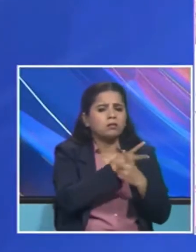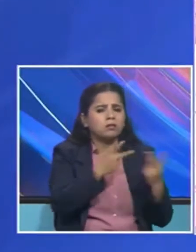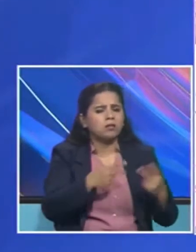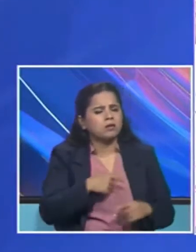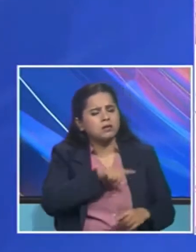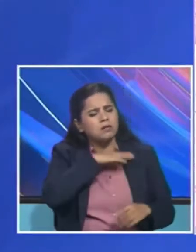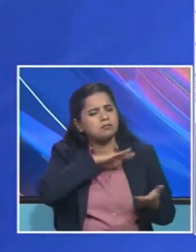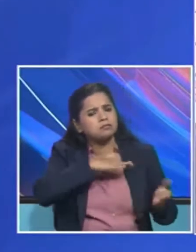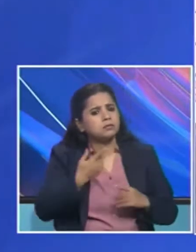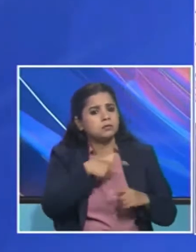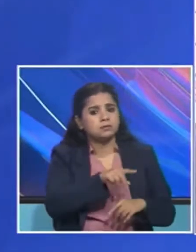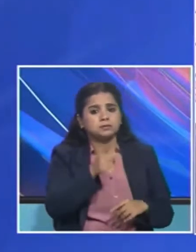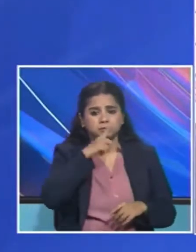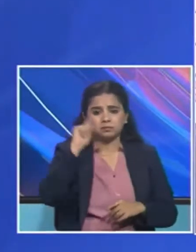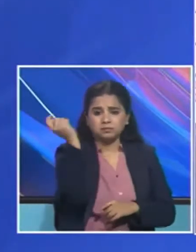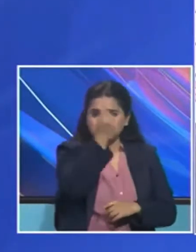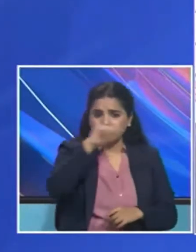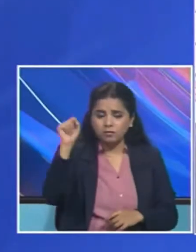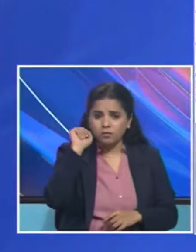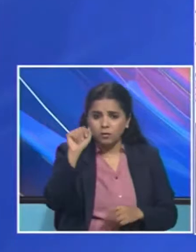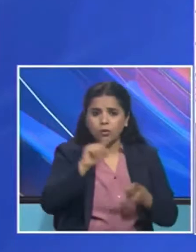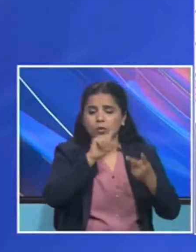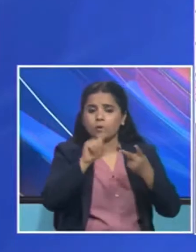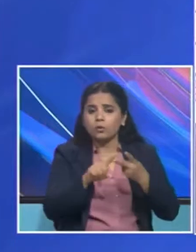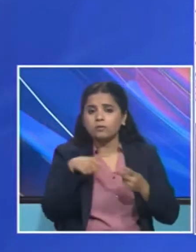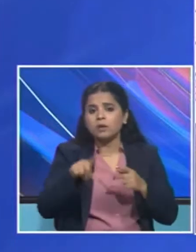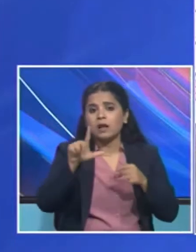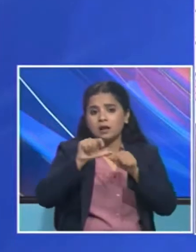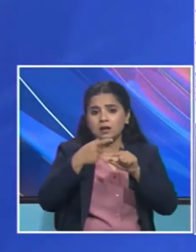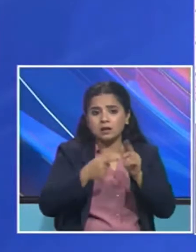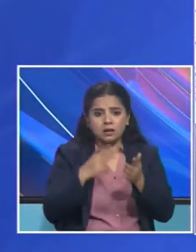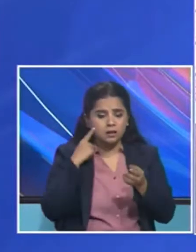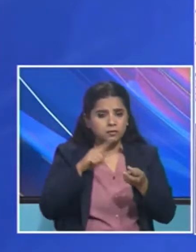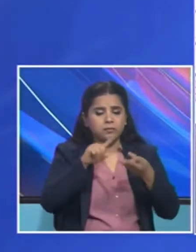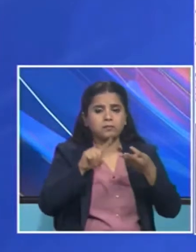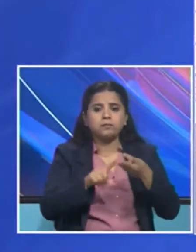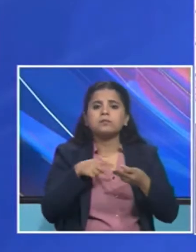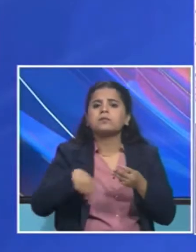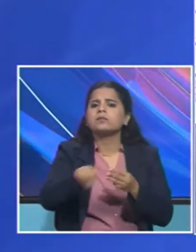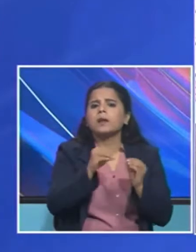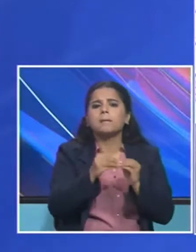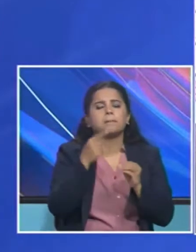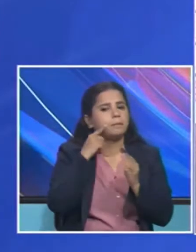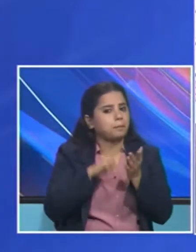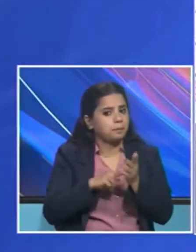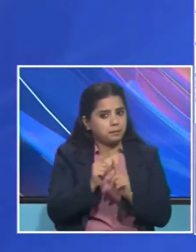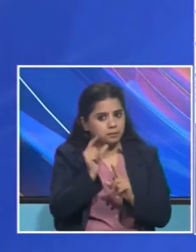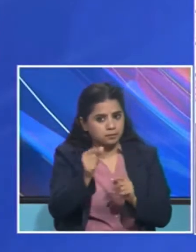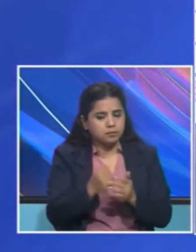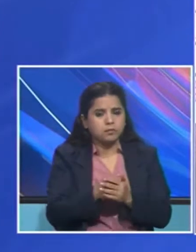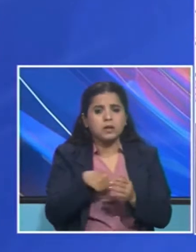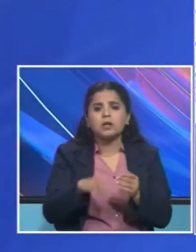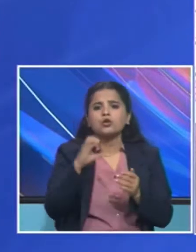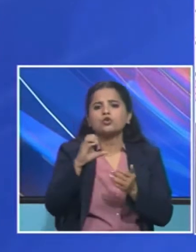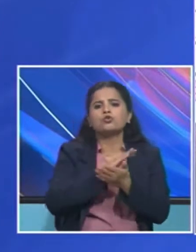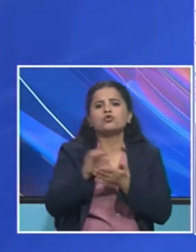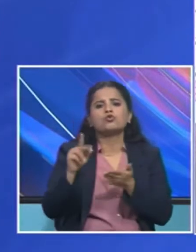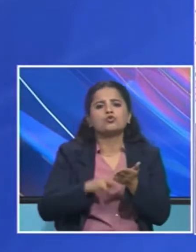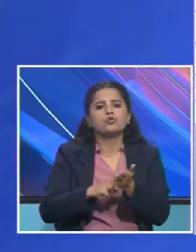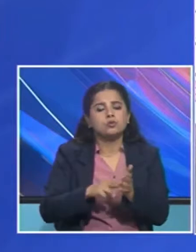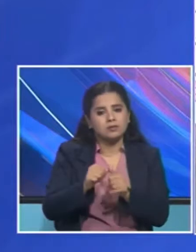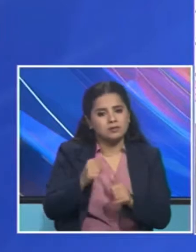रानी लक्ष्मीबाई, रानी वेलु नाचियार, रानी गाईदिन्लु और रानी चेन्निमा जैसी